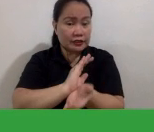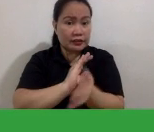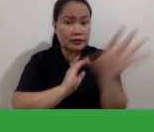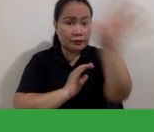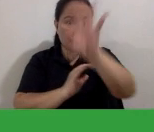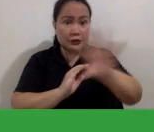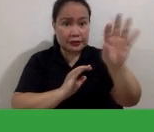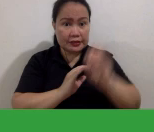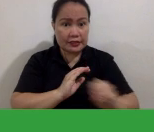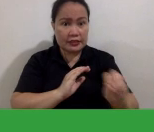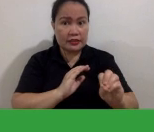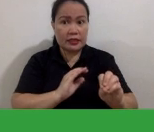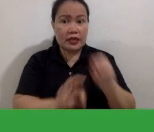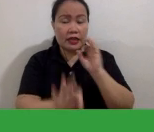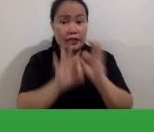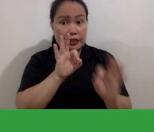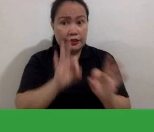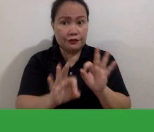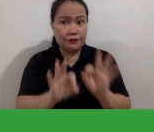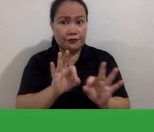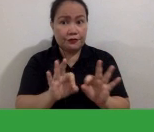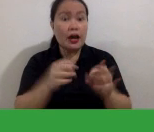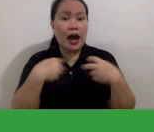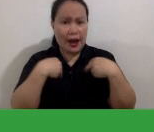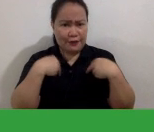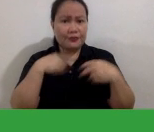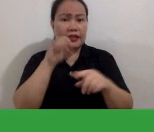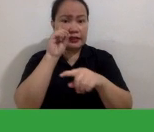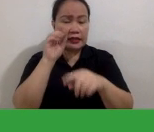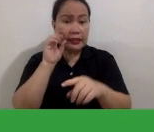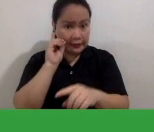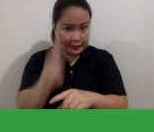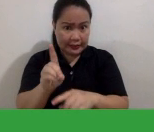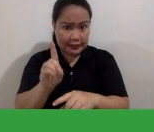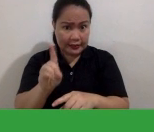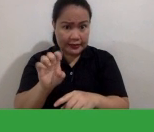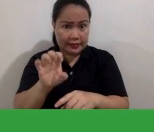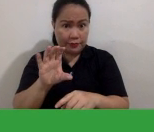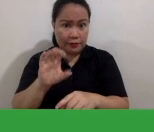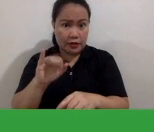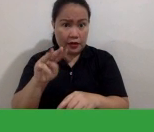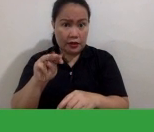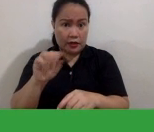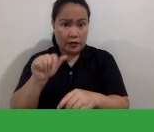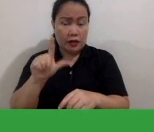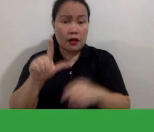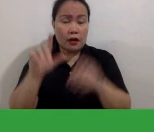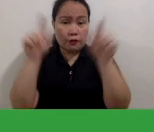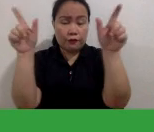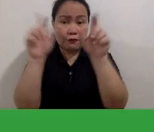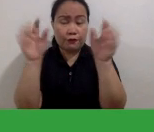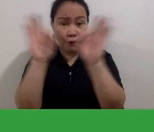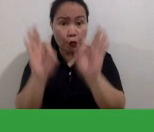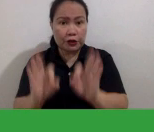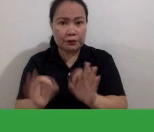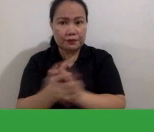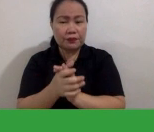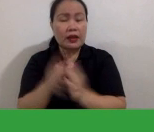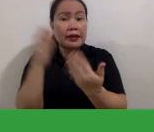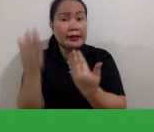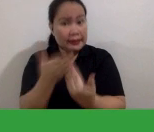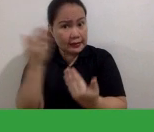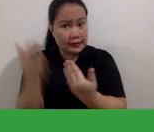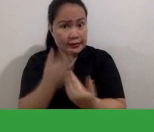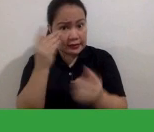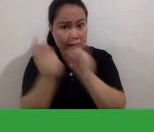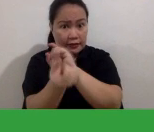Mas madali mag-convert ng percent kapag naka-decimal siya. Okay? So, ulitin ko, mas